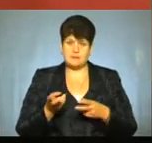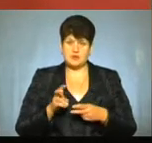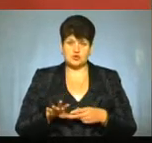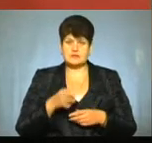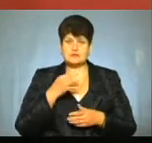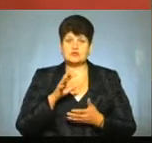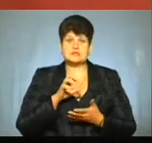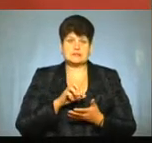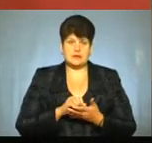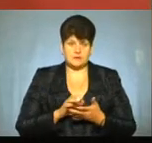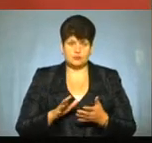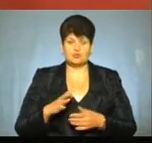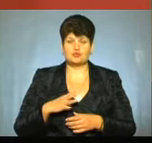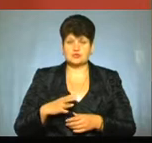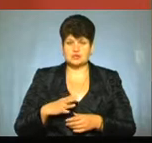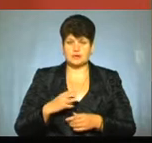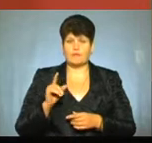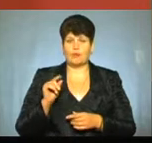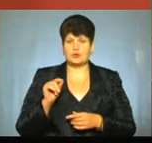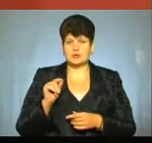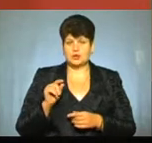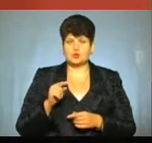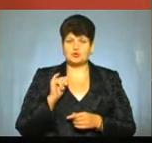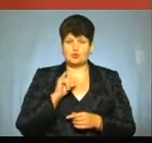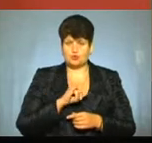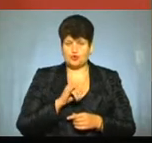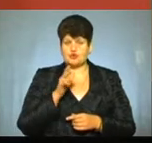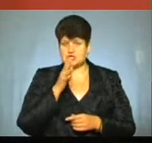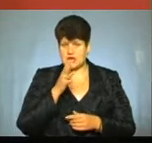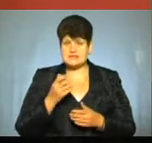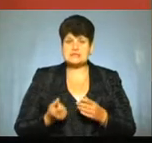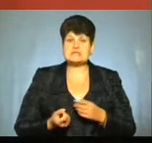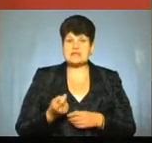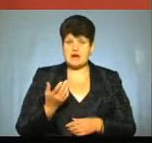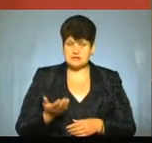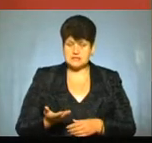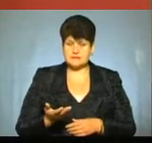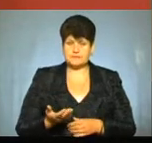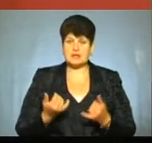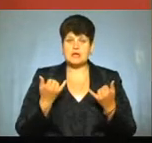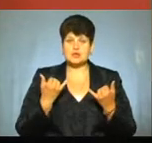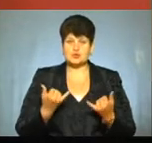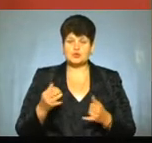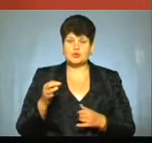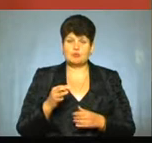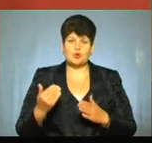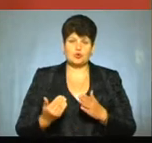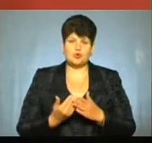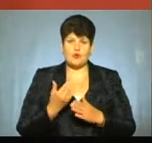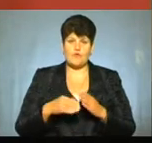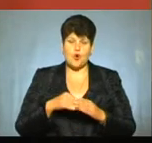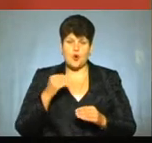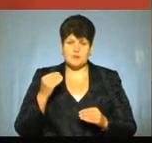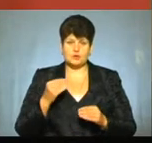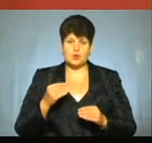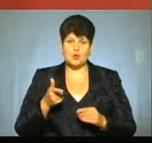прийшов, посилаючись на зайнятість, тому очікуємо з понеділка, що у нього час таки з'явиться. І сьогодні про